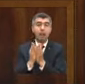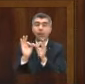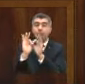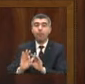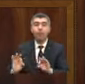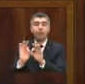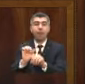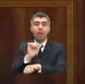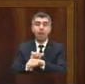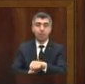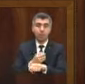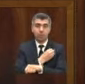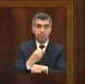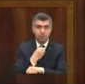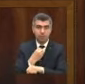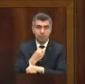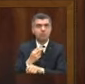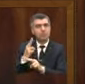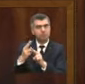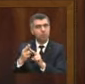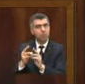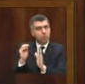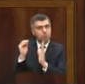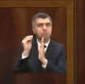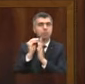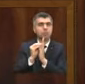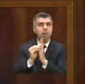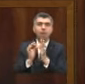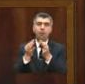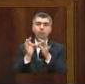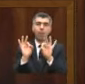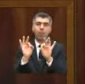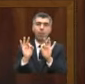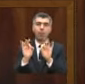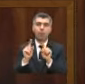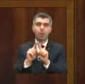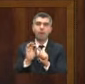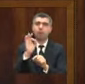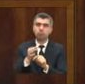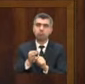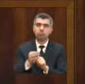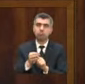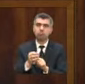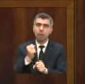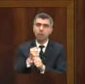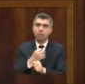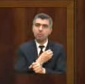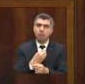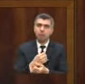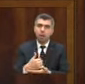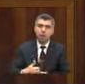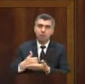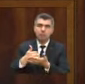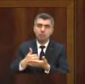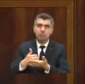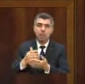عندهش تغطية صحية الآن يمكن يتسجل مجانا وتكون عنده التغطية الصحية والخدمات ديالها الآن فورا، اللي ما